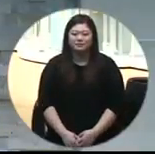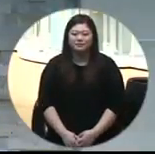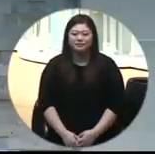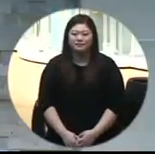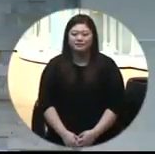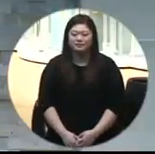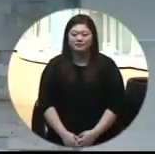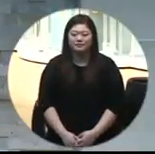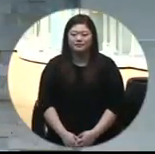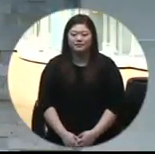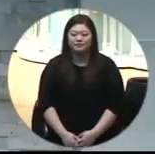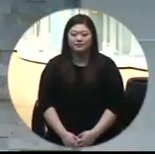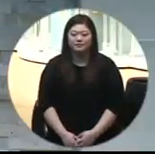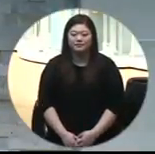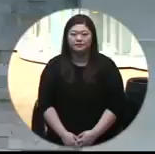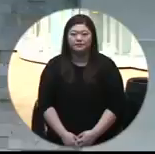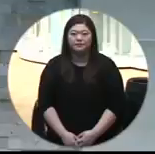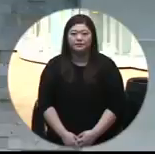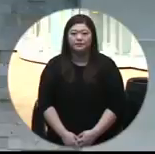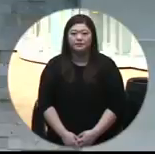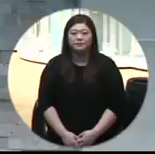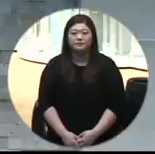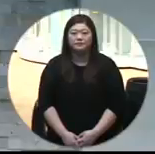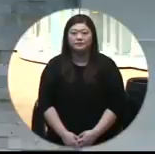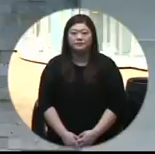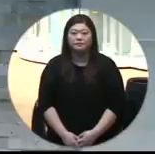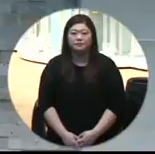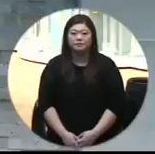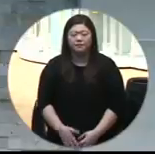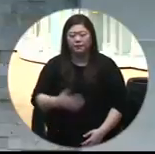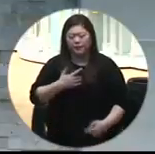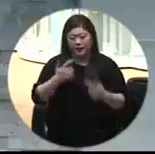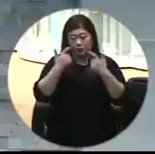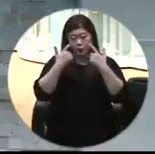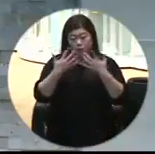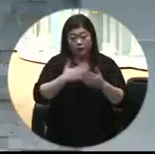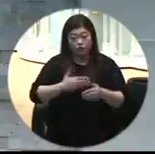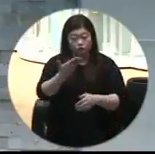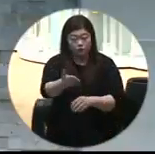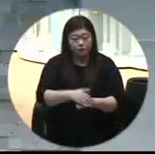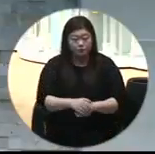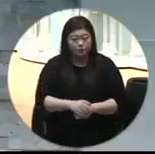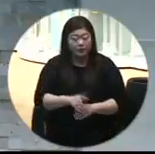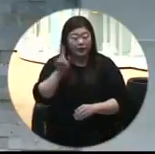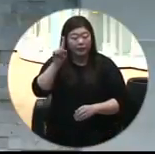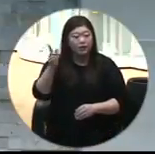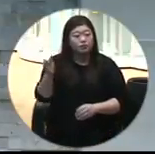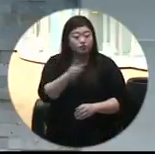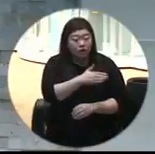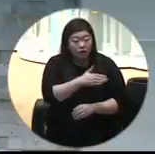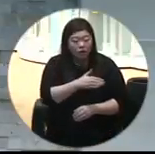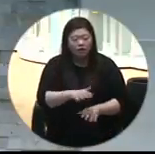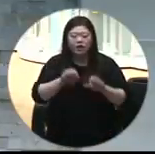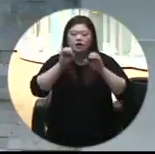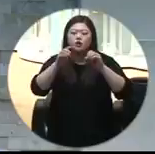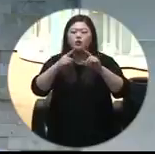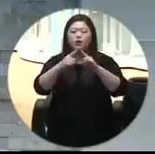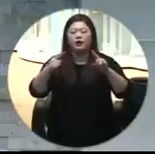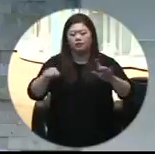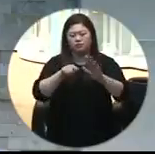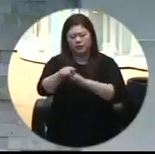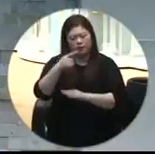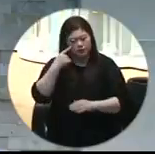신경통으로 다리를 접니까? 제가 분명히 말합니다. 내일부터 전도 캠프 한번 가보세요.